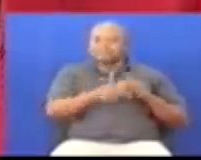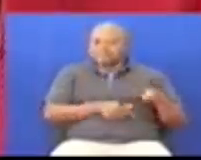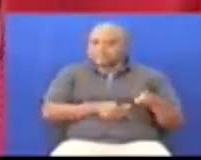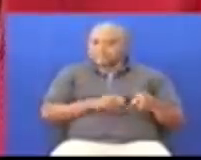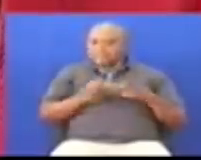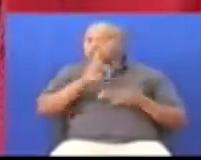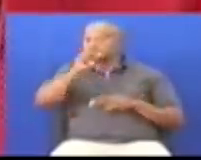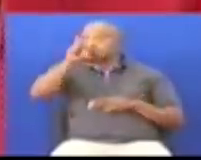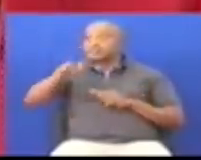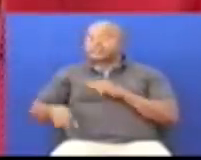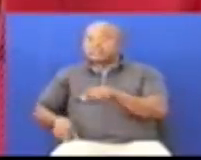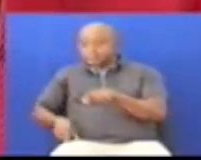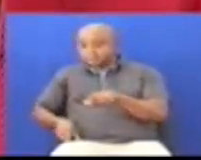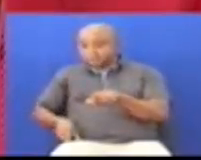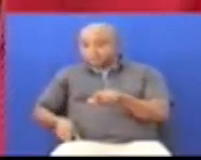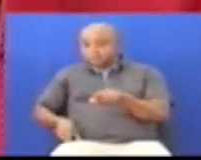Mtanzania, umeshamjua.